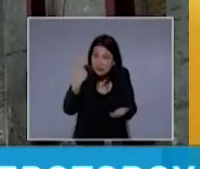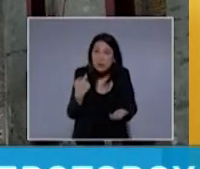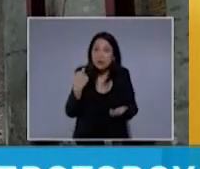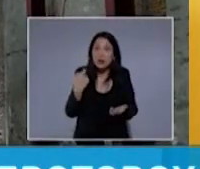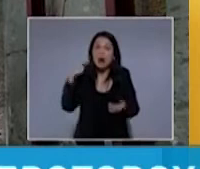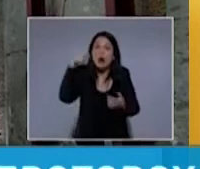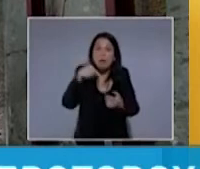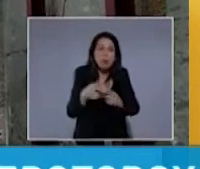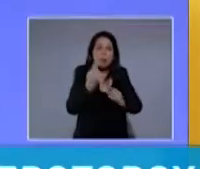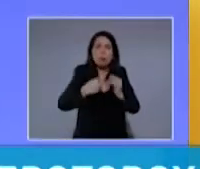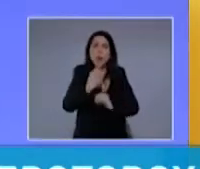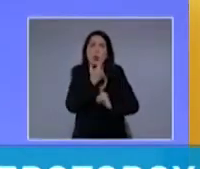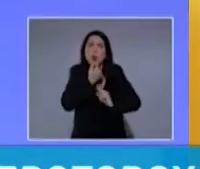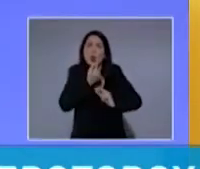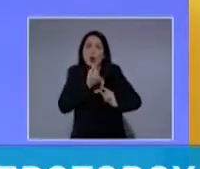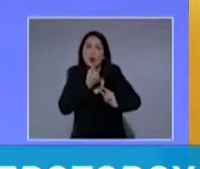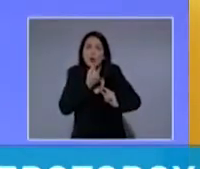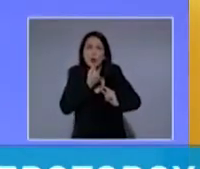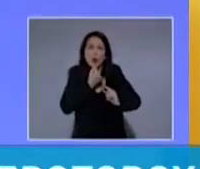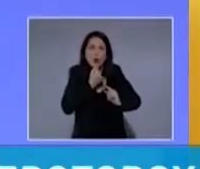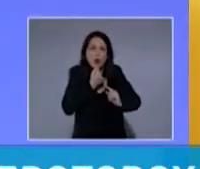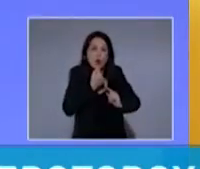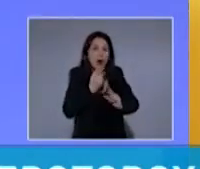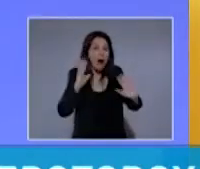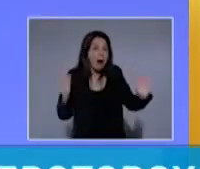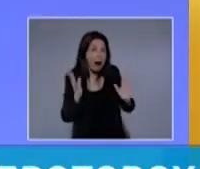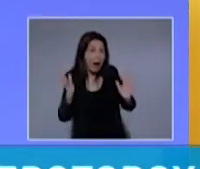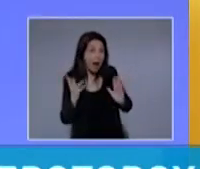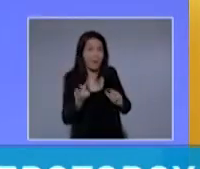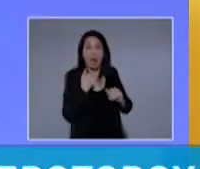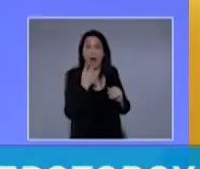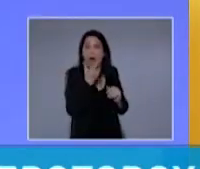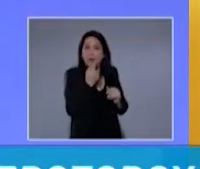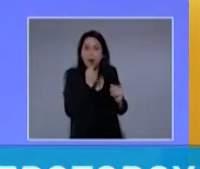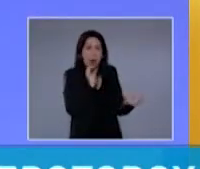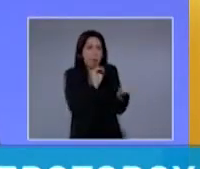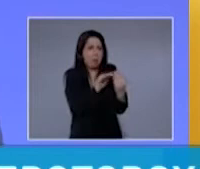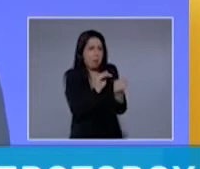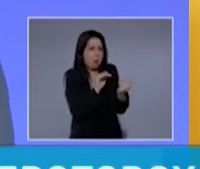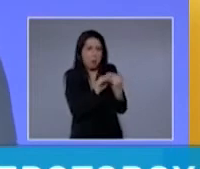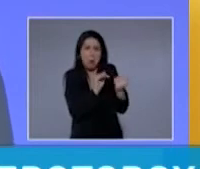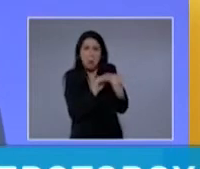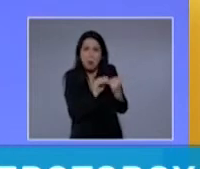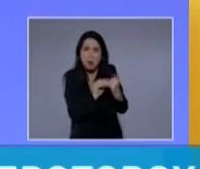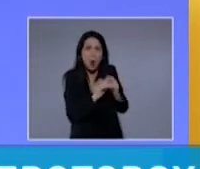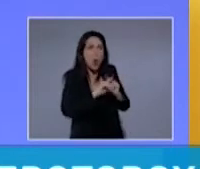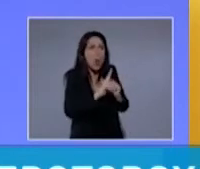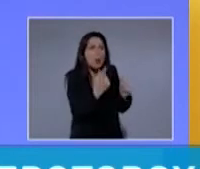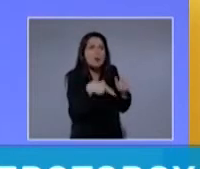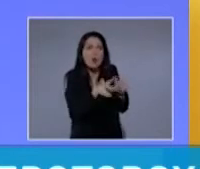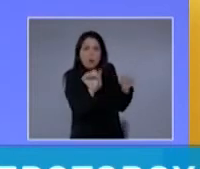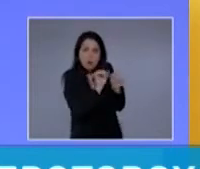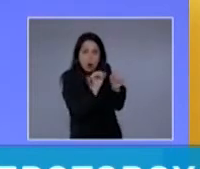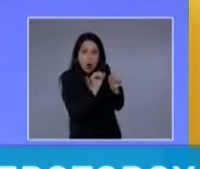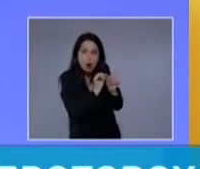το αποτέλεσμα αυτής της αλλοπρόσαλης πολιτικής, που ακόμα μελέτη δεν έχουμε, πολύ περισσότερο γέφυρα δεν έχουμε